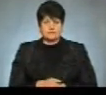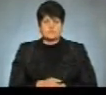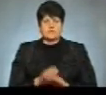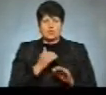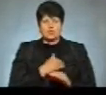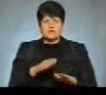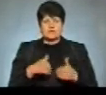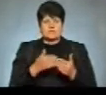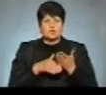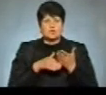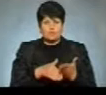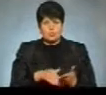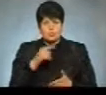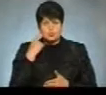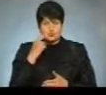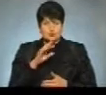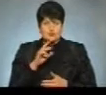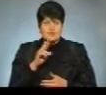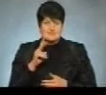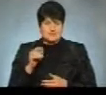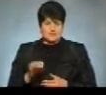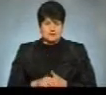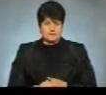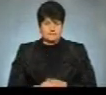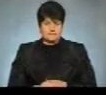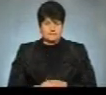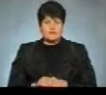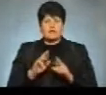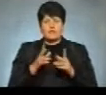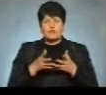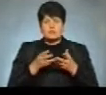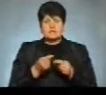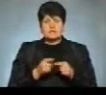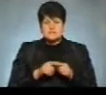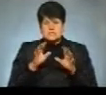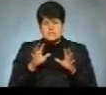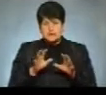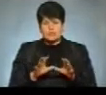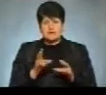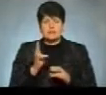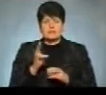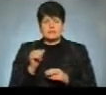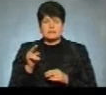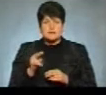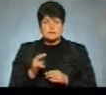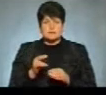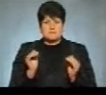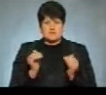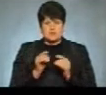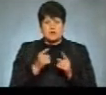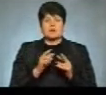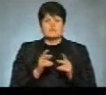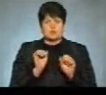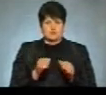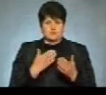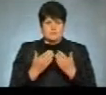надавати допомогу рускоязичним і тому подібне. Як вплине цей закон на нацменшини? Тобто, як вони зможуть спілкуватися своєю рідною